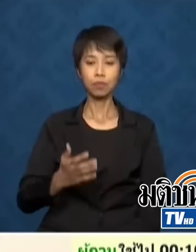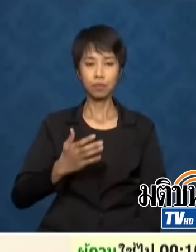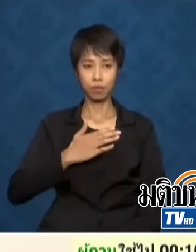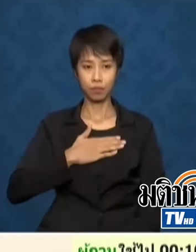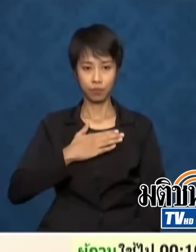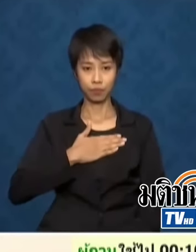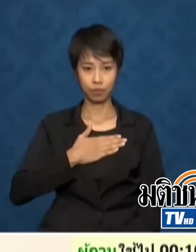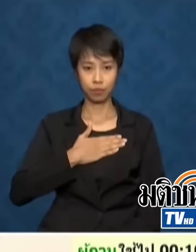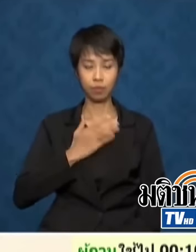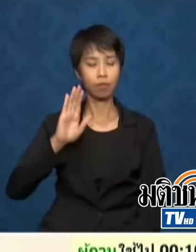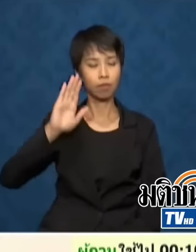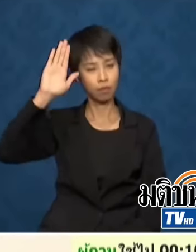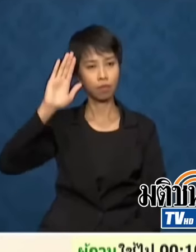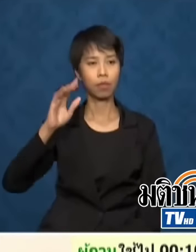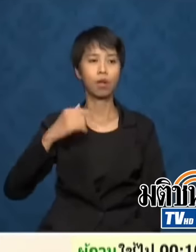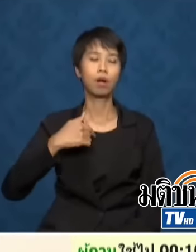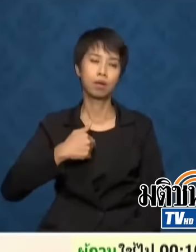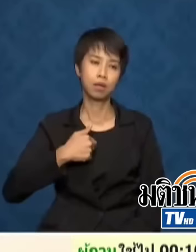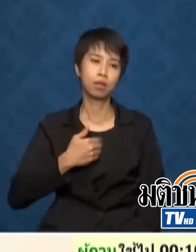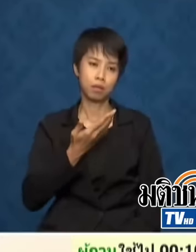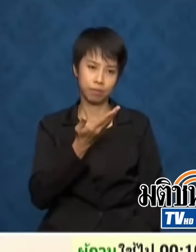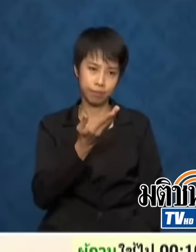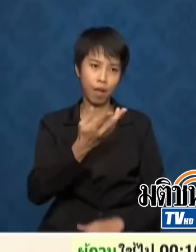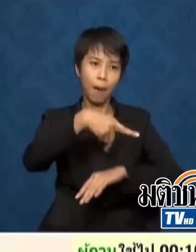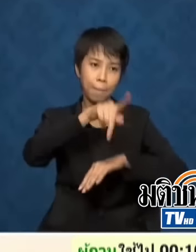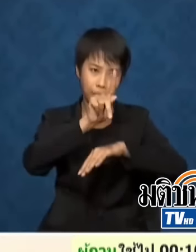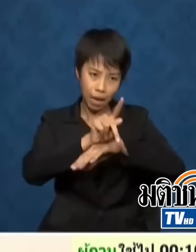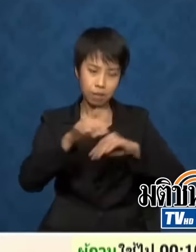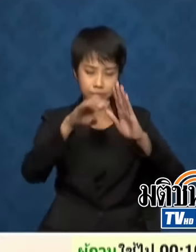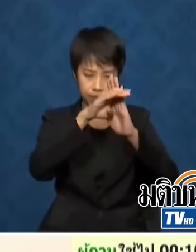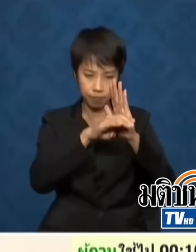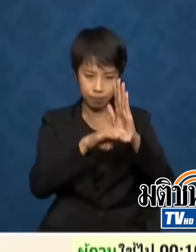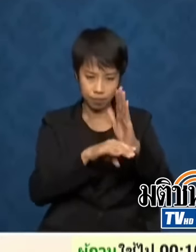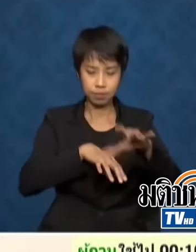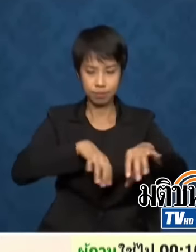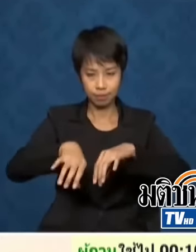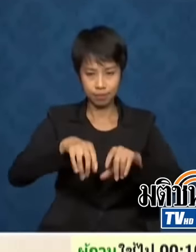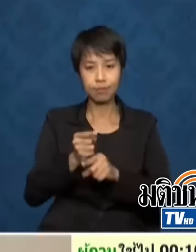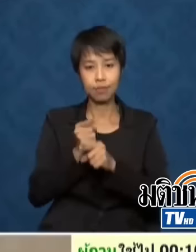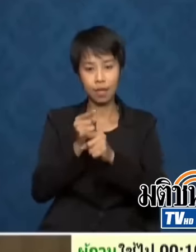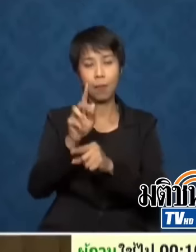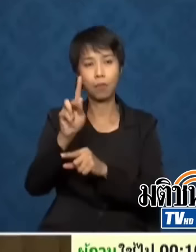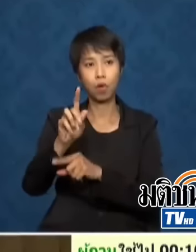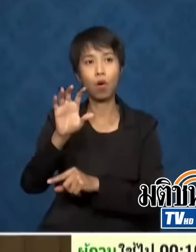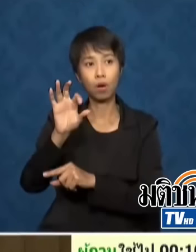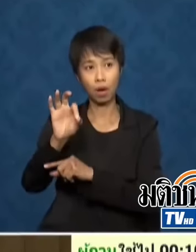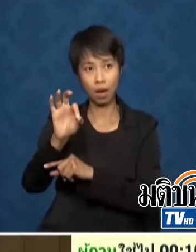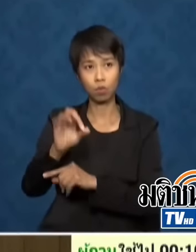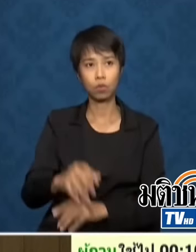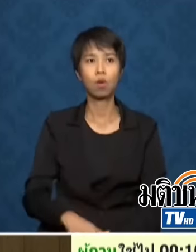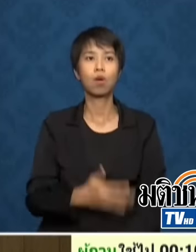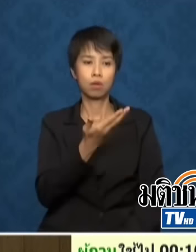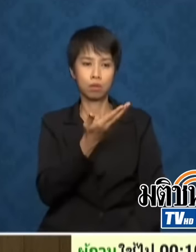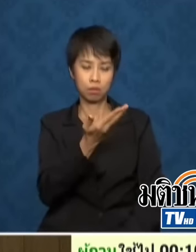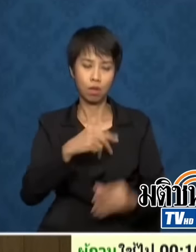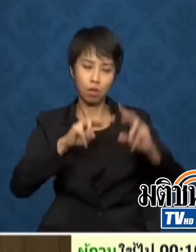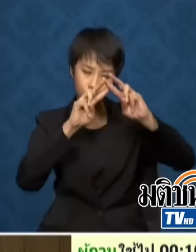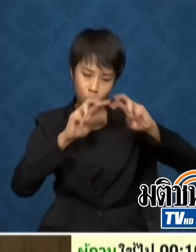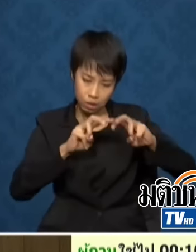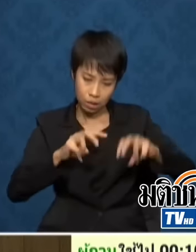ผมขอประท้วงท่านประธานให้ดำเนินการไปตามข้อ9และก็ขอให้คำวินิจฉัยของท่านที่